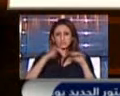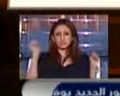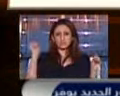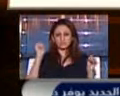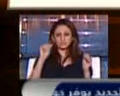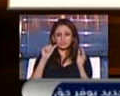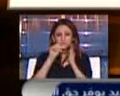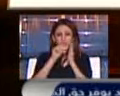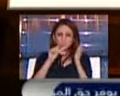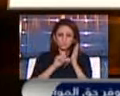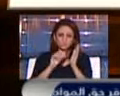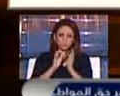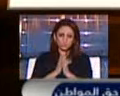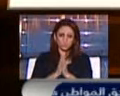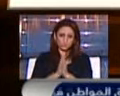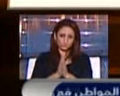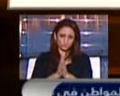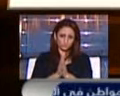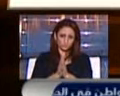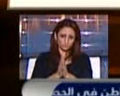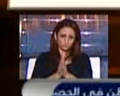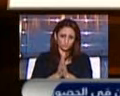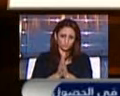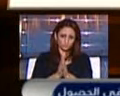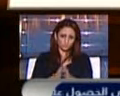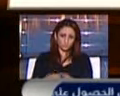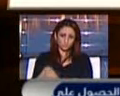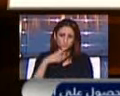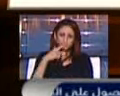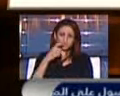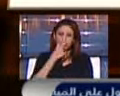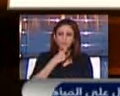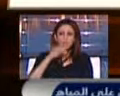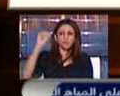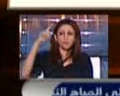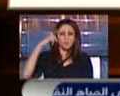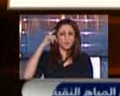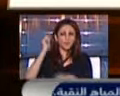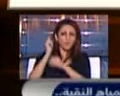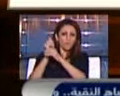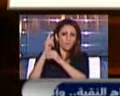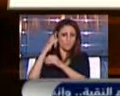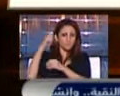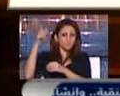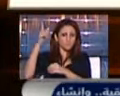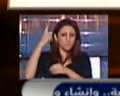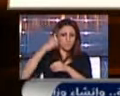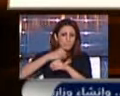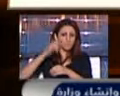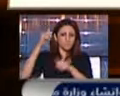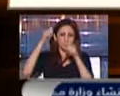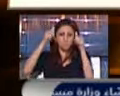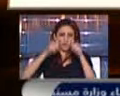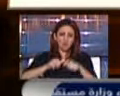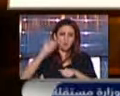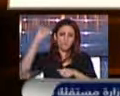هذه الفكرة واردة؟ لا، هو الامر طبعا هيعود للرئيس، ما هو اللي هو طرف ولا اصدر هذا القرار اصلا. احنا